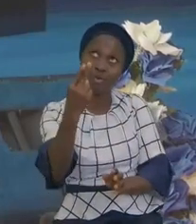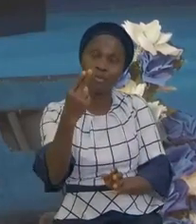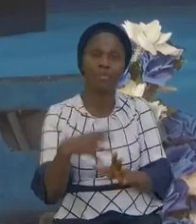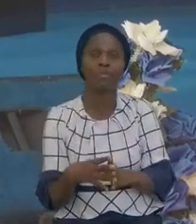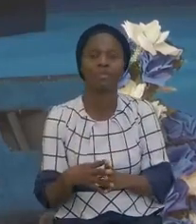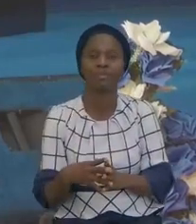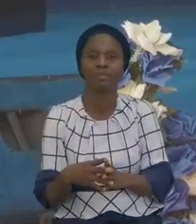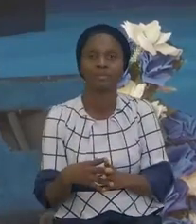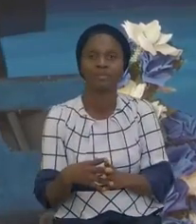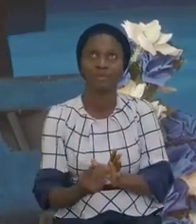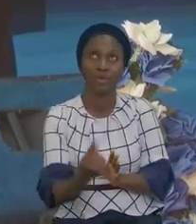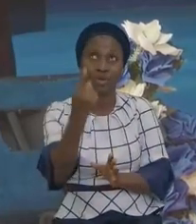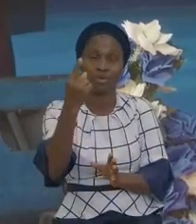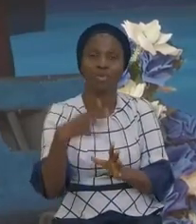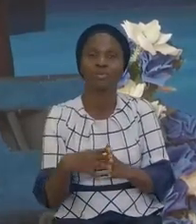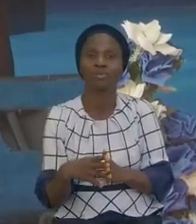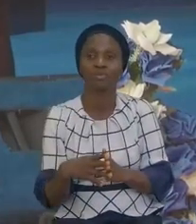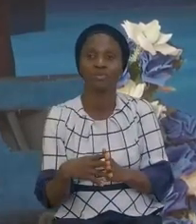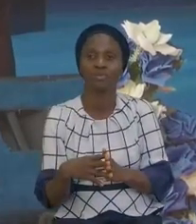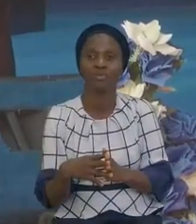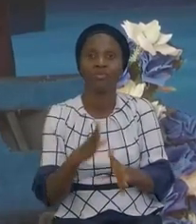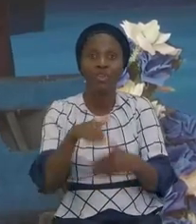Ce qu'il te faut faire simplement aujourd'hui,